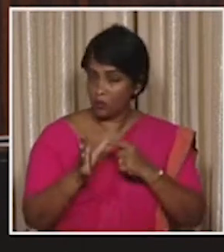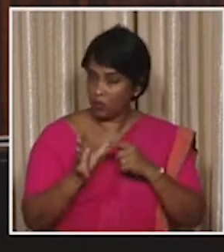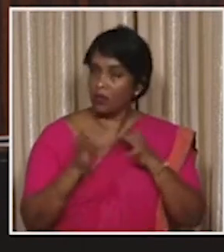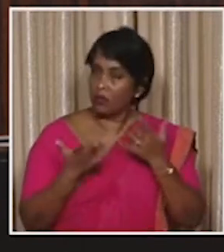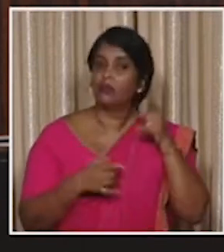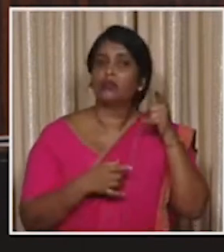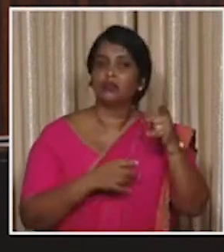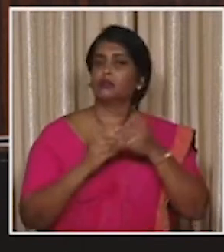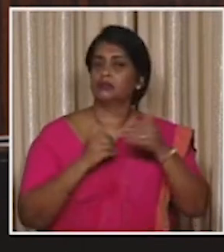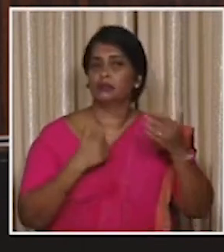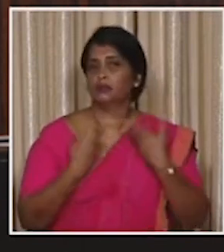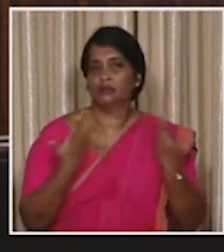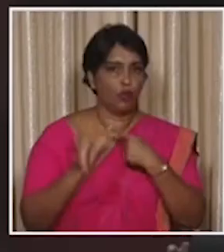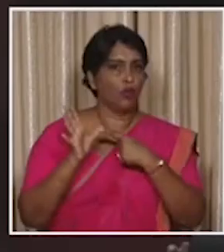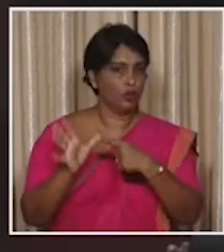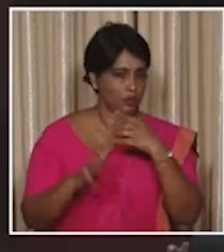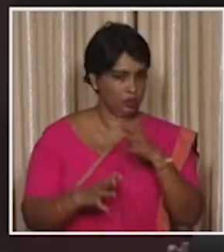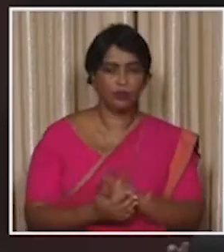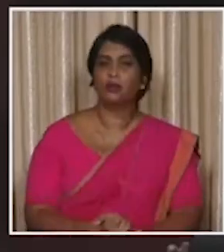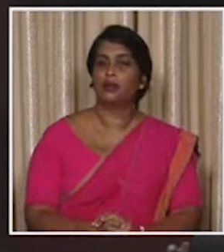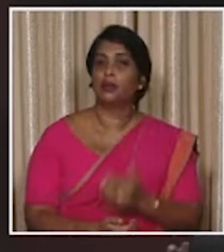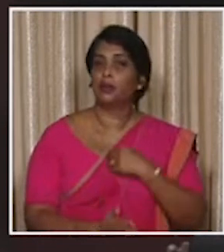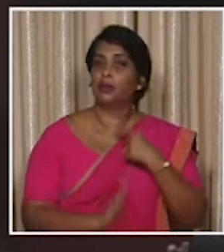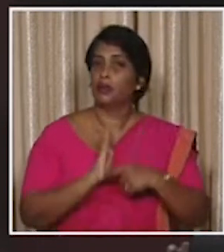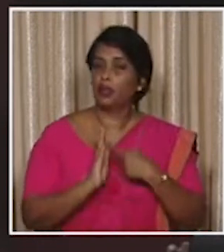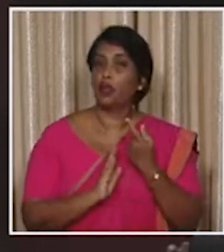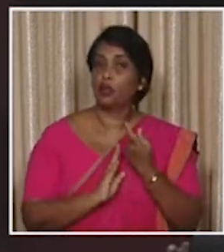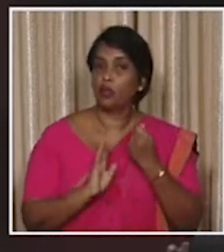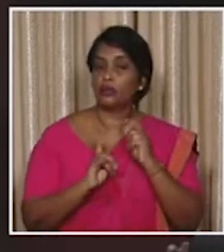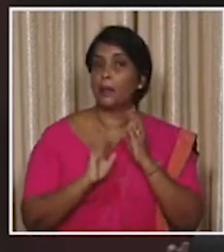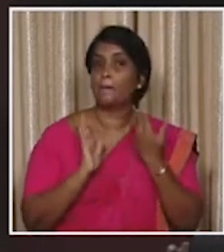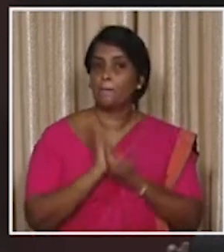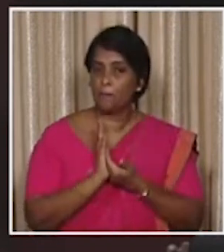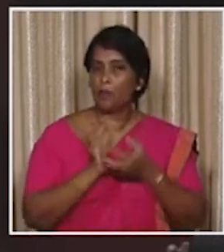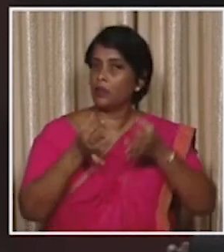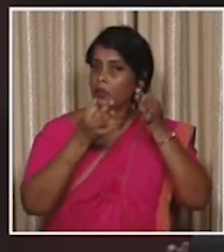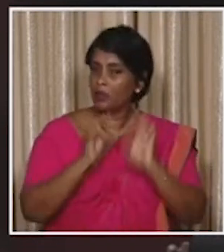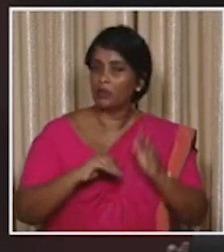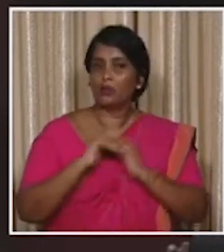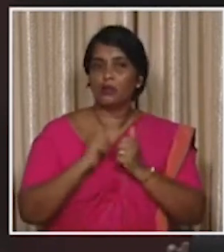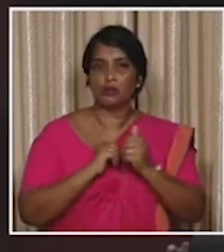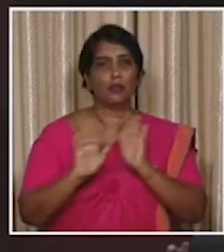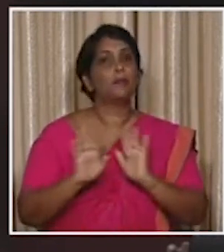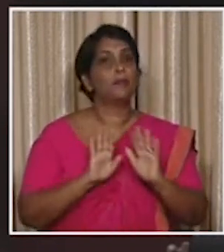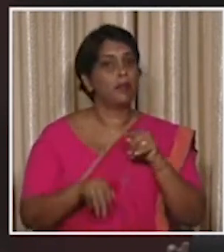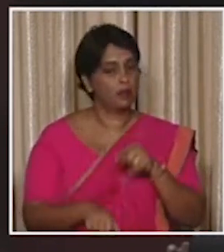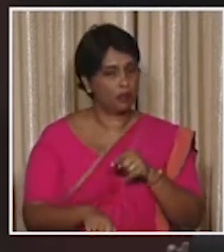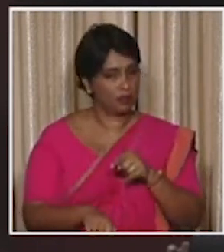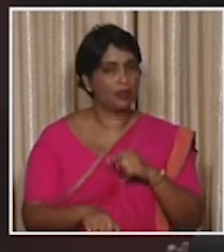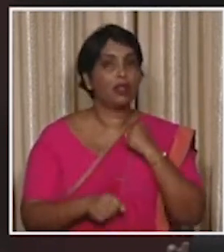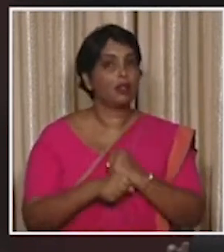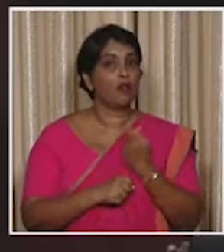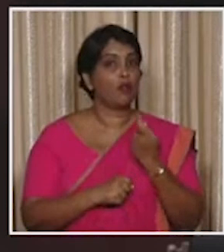නැද්ද කියන එක එතනින් එහාට අපිට ප්‍රශ්න කරන්න බෑ. අපේ රටේ මුදල් ප්‍රතිපත්තිය නිවැරදි ආකාරයට පාලනය කිරීමත්